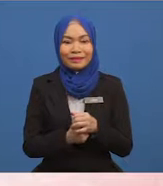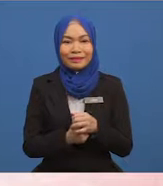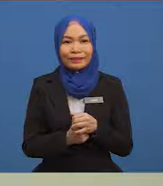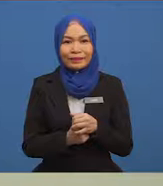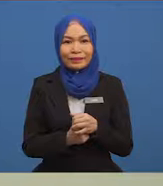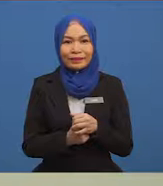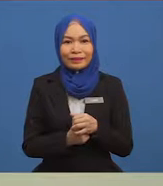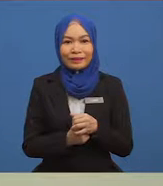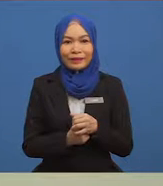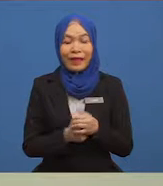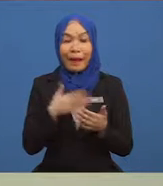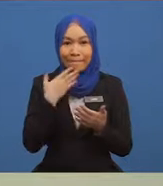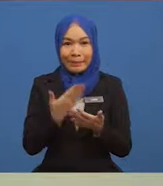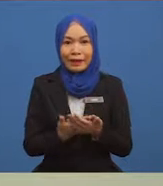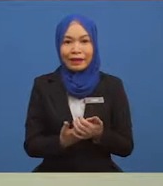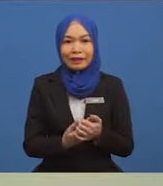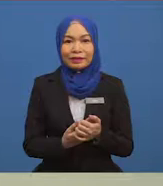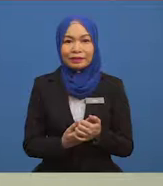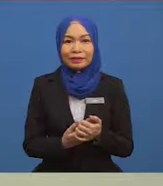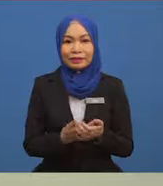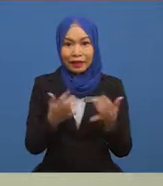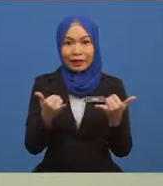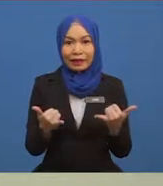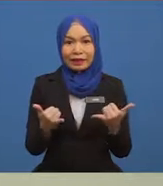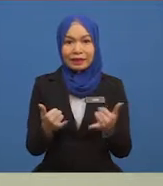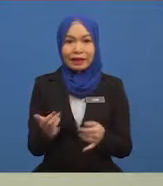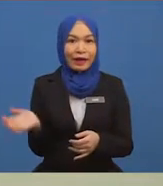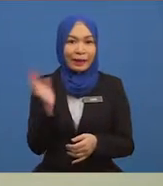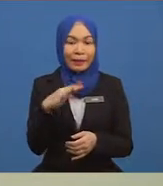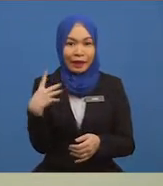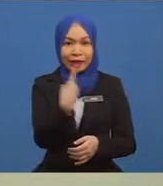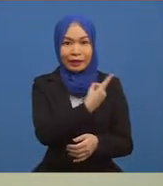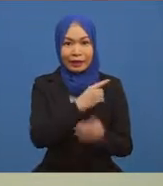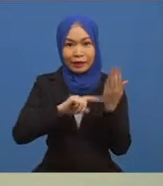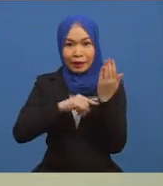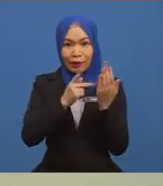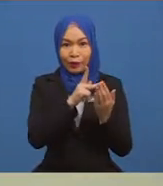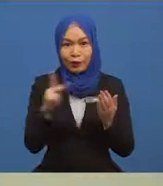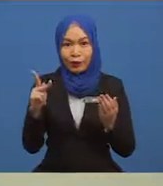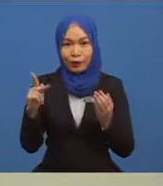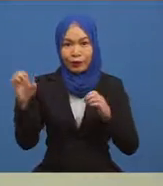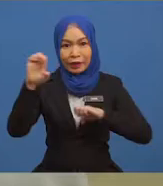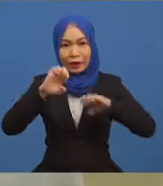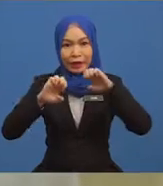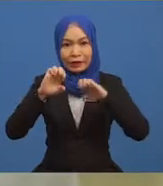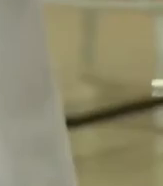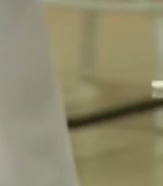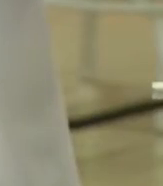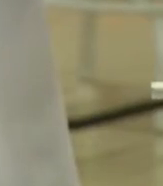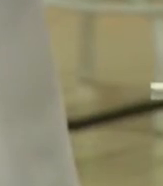gabus. Baiklah murid-murid, sekarang mari kita mulakan eksperimen tersebut.